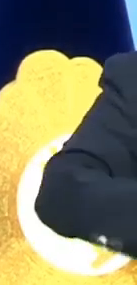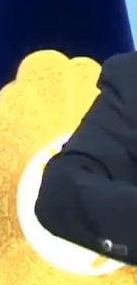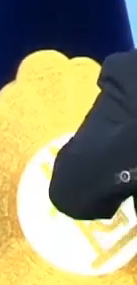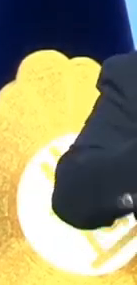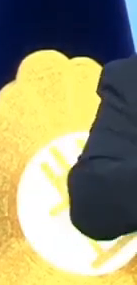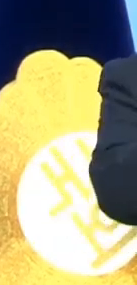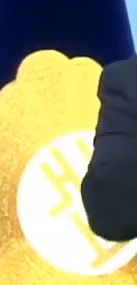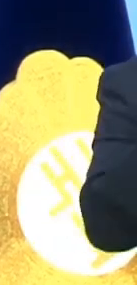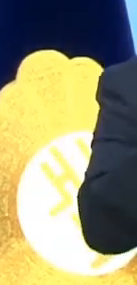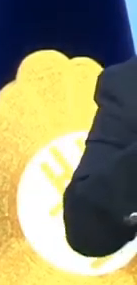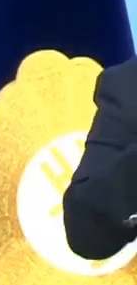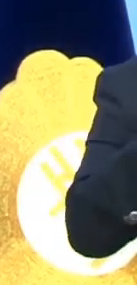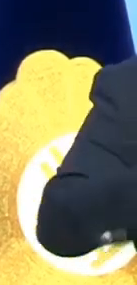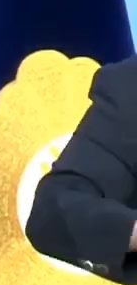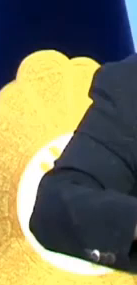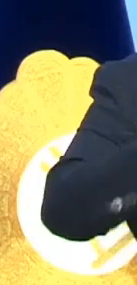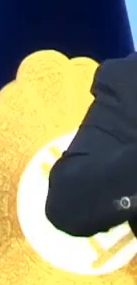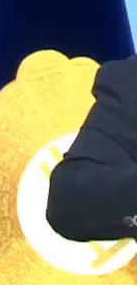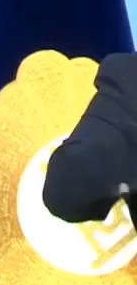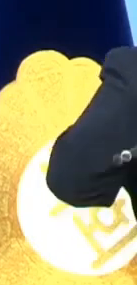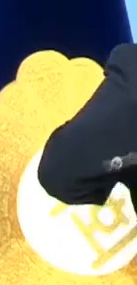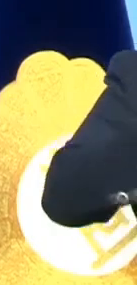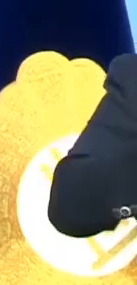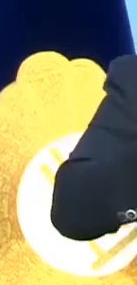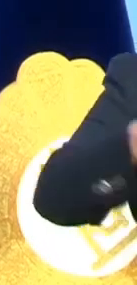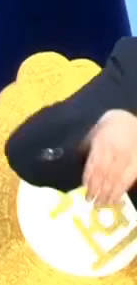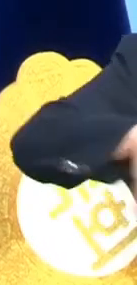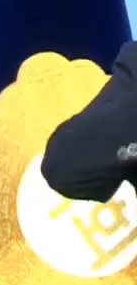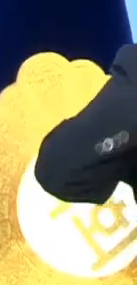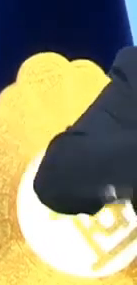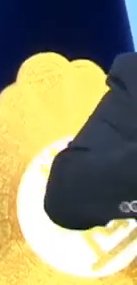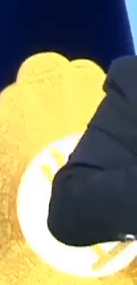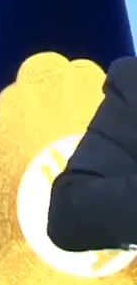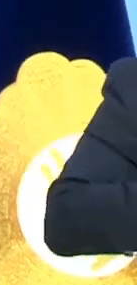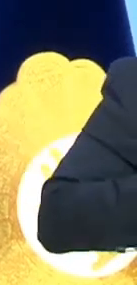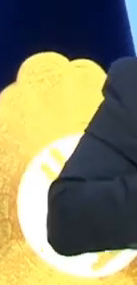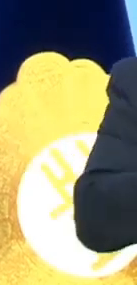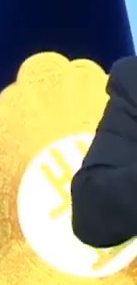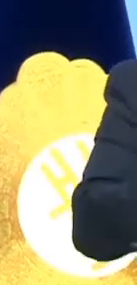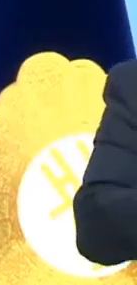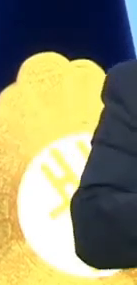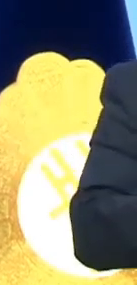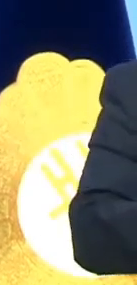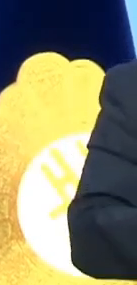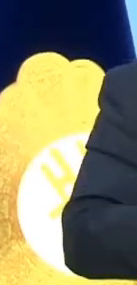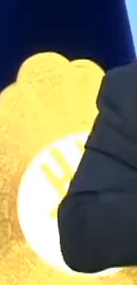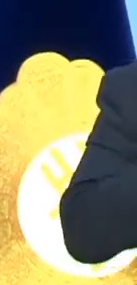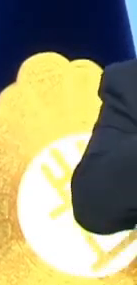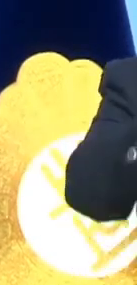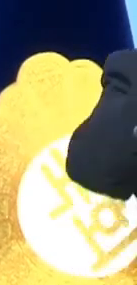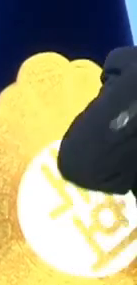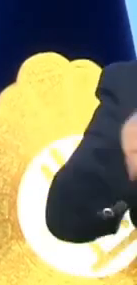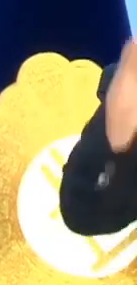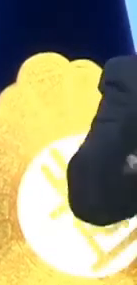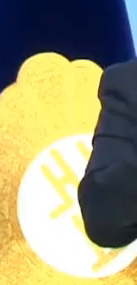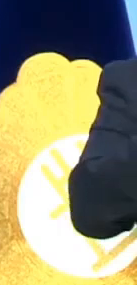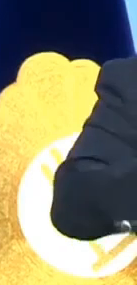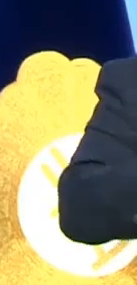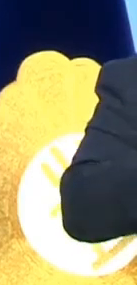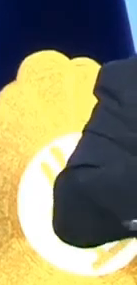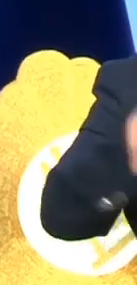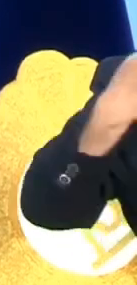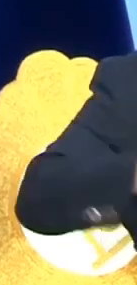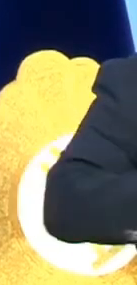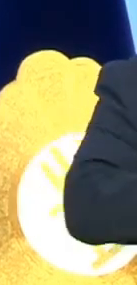12일에 외국 입법 동향 가 분석을 발간합니다 이번 보고서에는 2019년 제정된 프랑스의